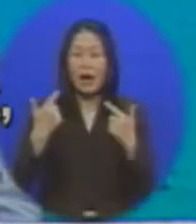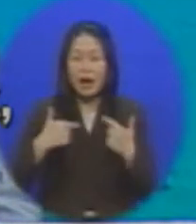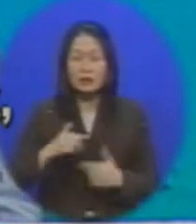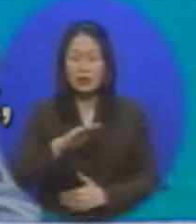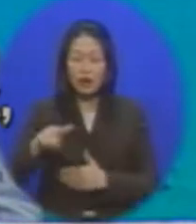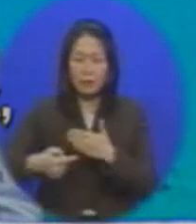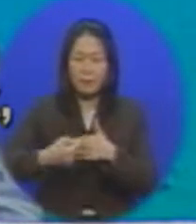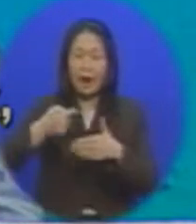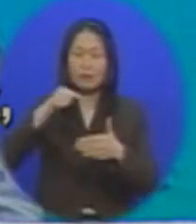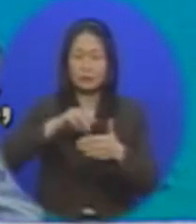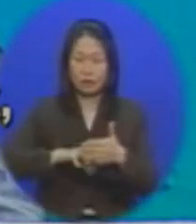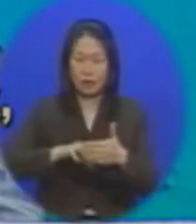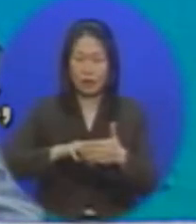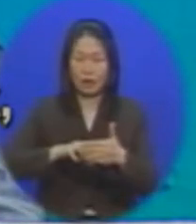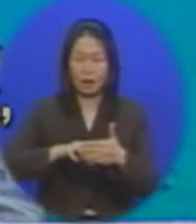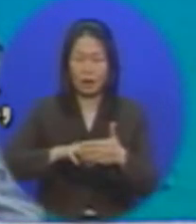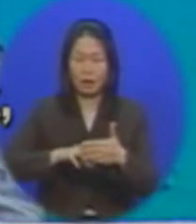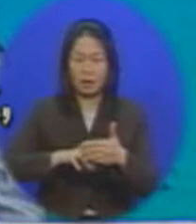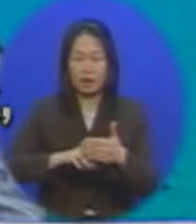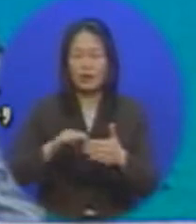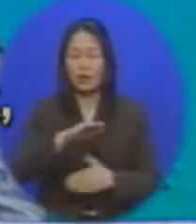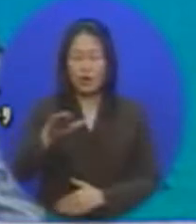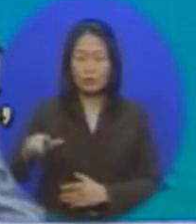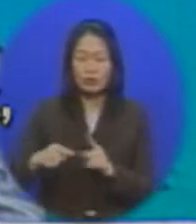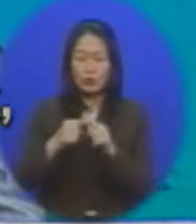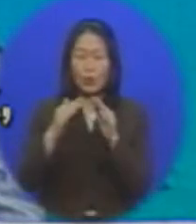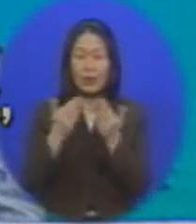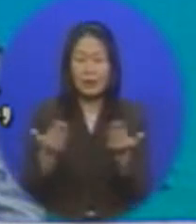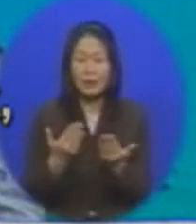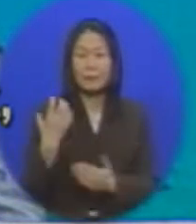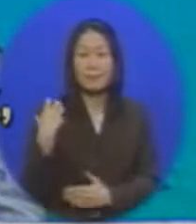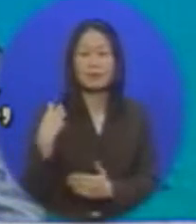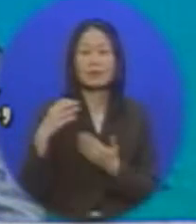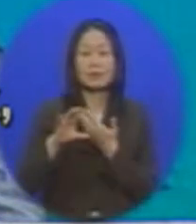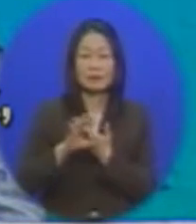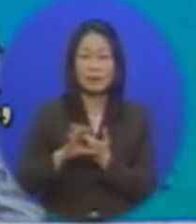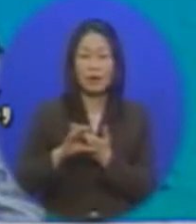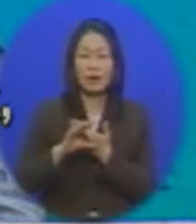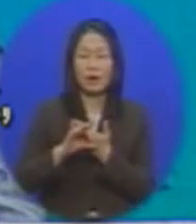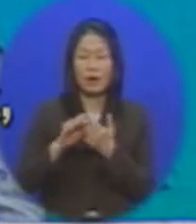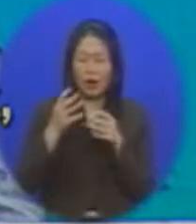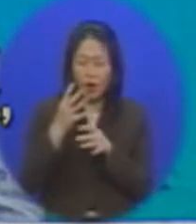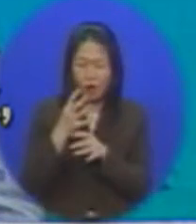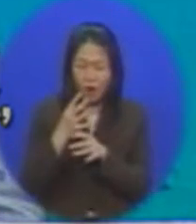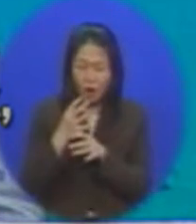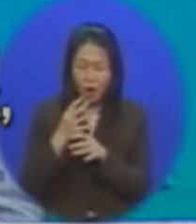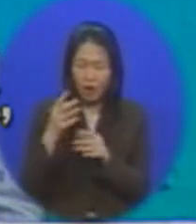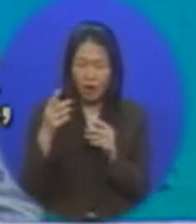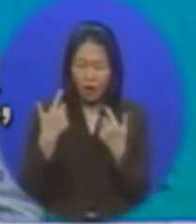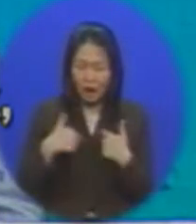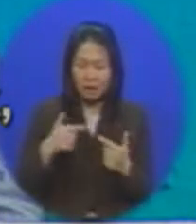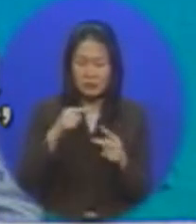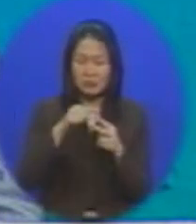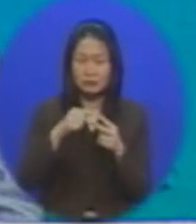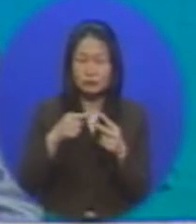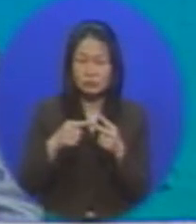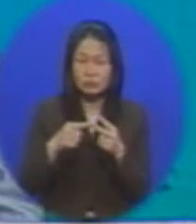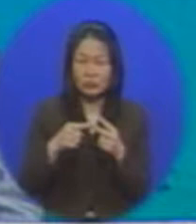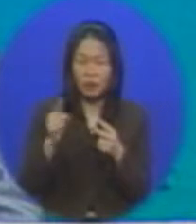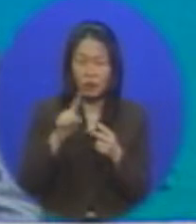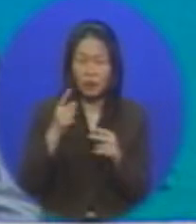여러분의 마음속에 여러분이 교회를 한다면 언제나 머리는 예수 님 이세요